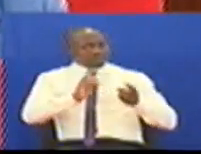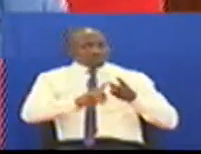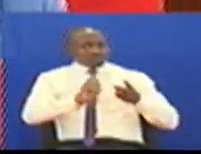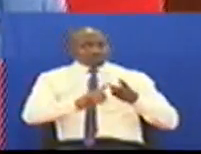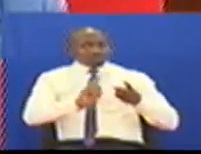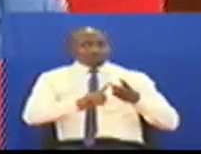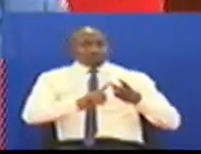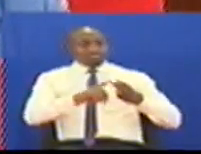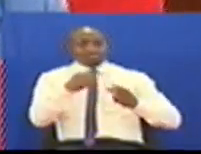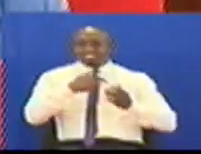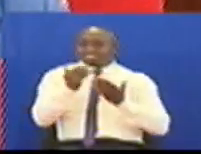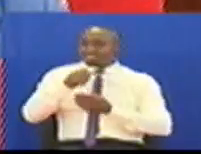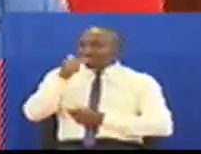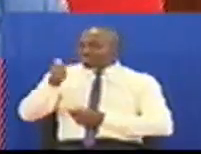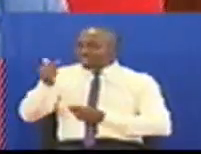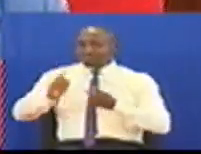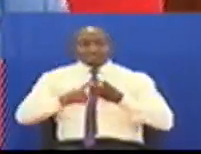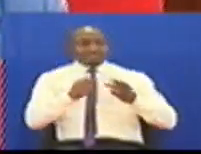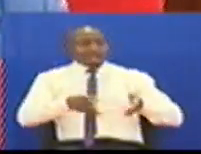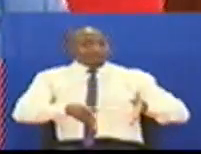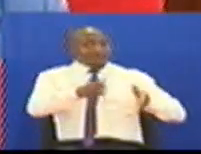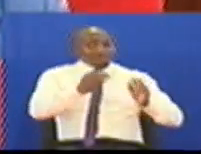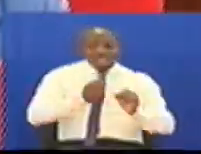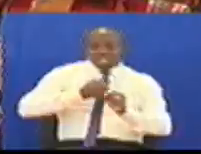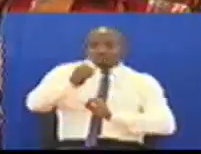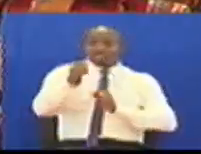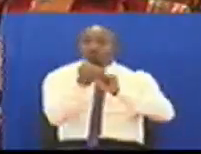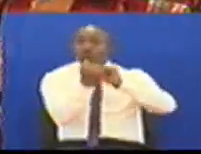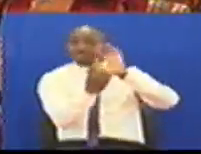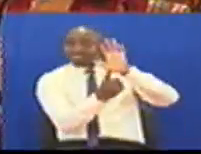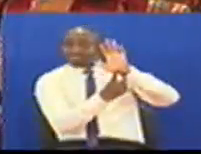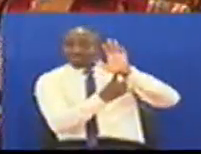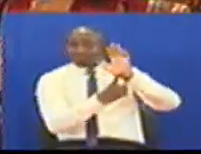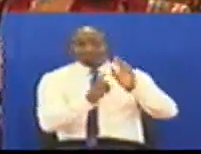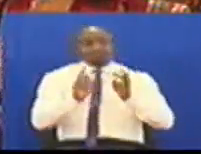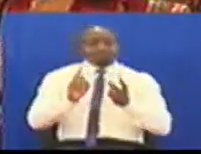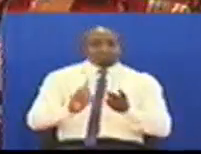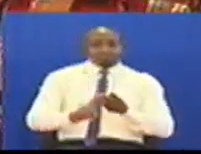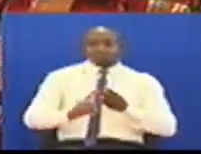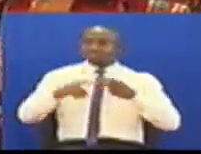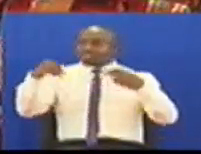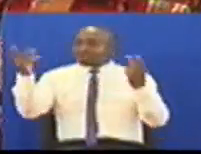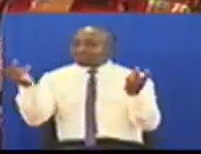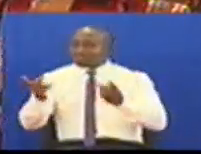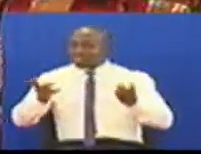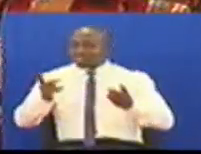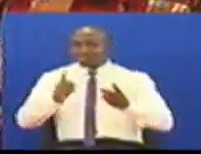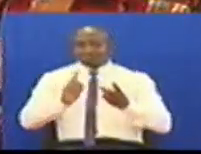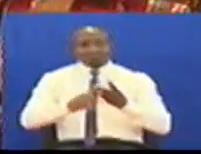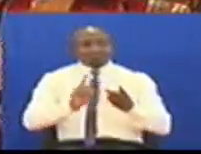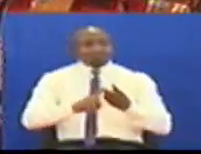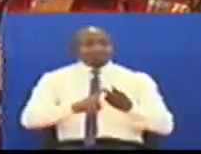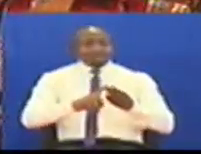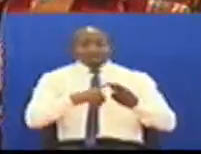ziko chini ya TAMISEMI, barabara za kilomita 16 na masoko 6, lakini pia na